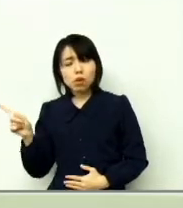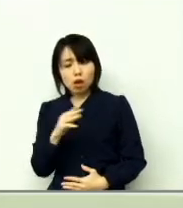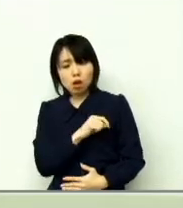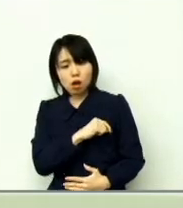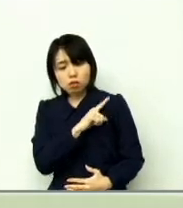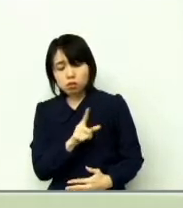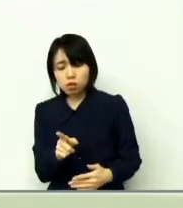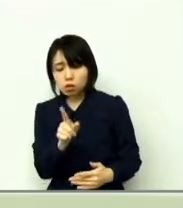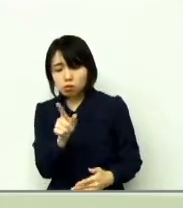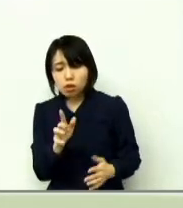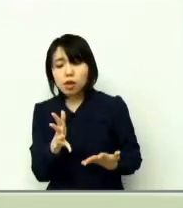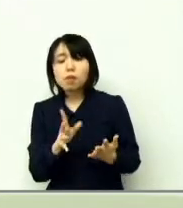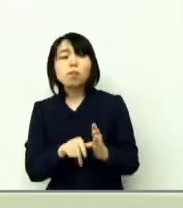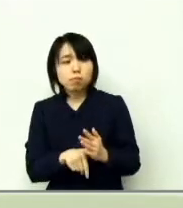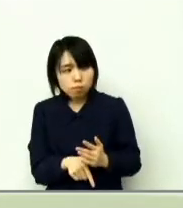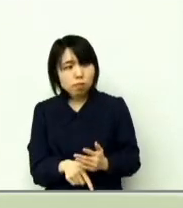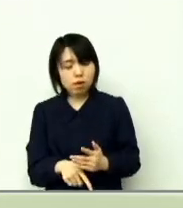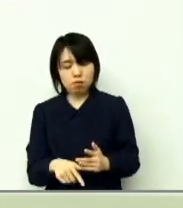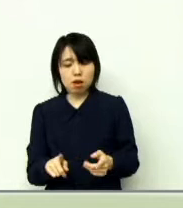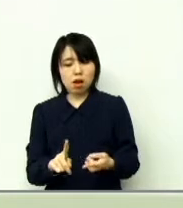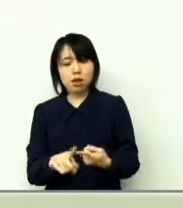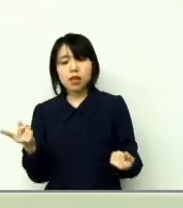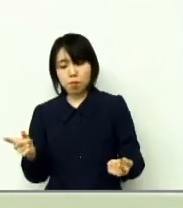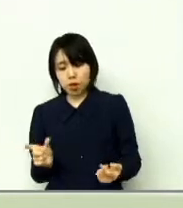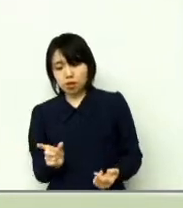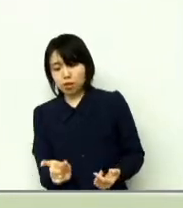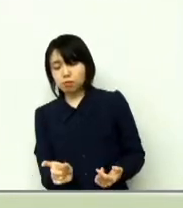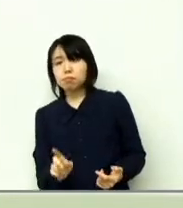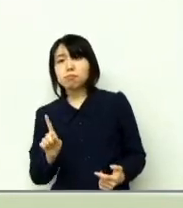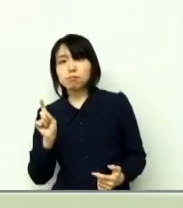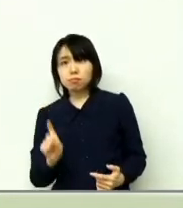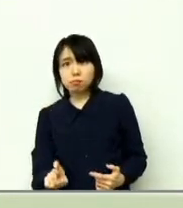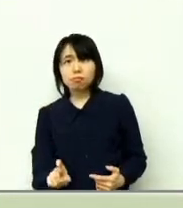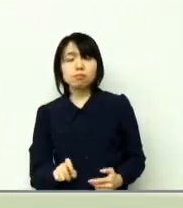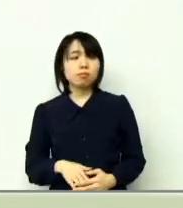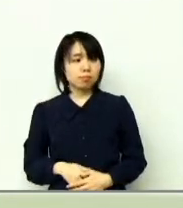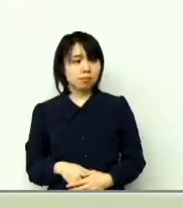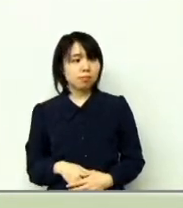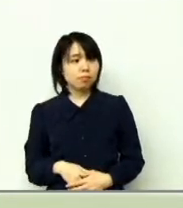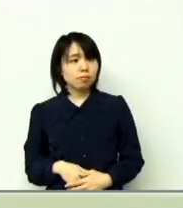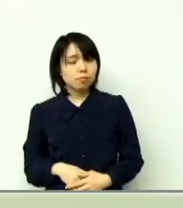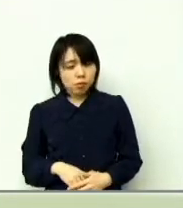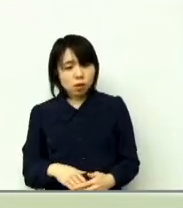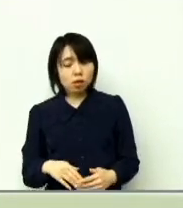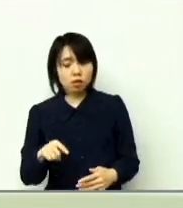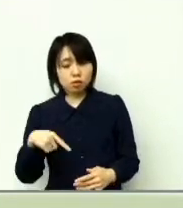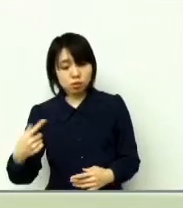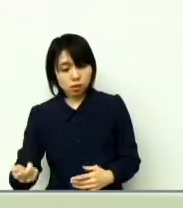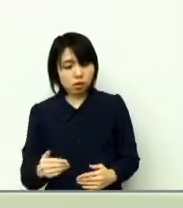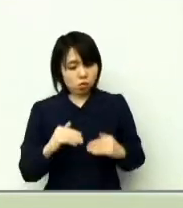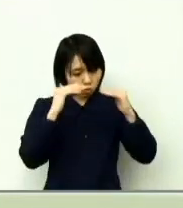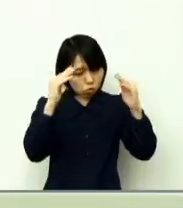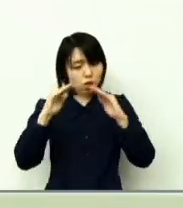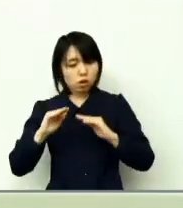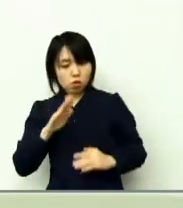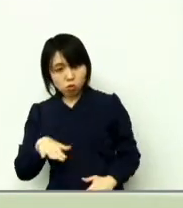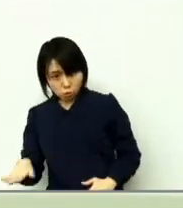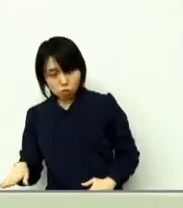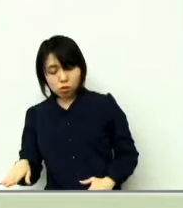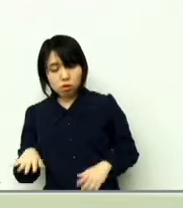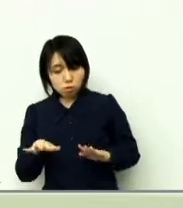らないを選択をすると、年代を選ぶの画面になり、子どもを選択をいたします。